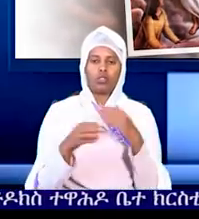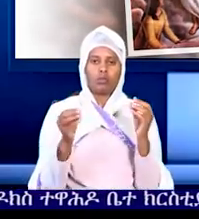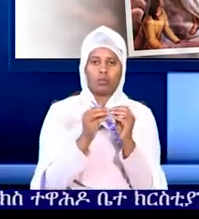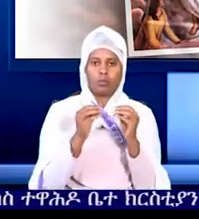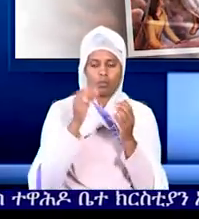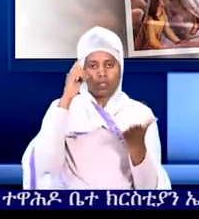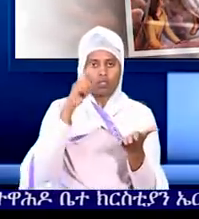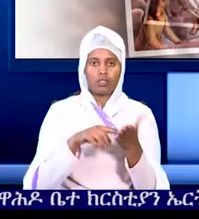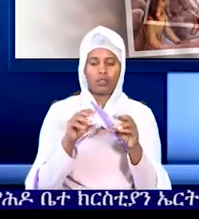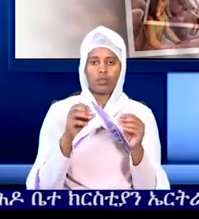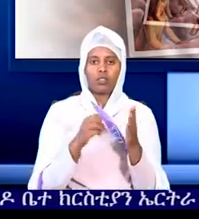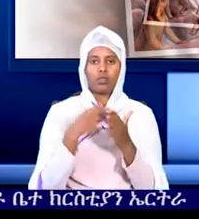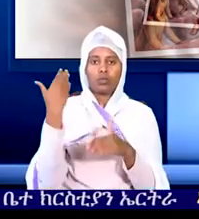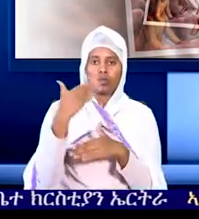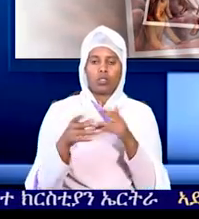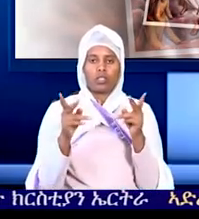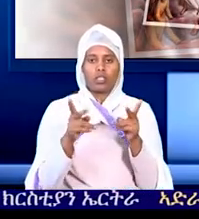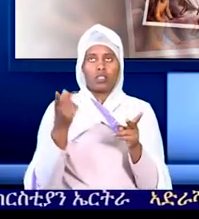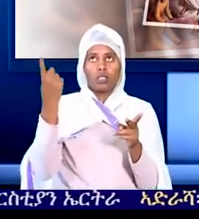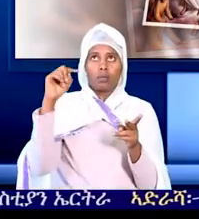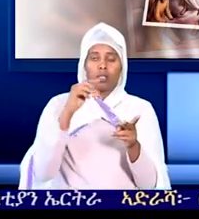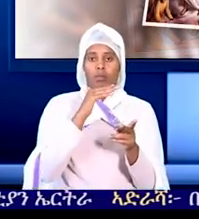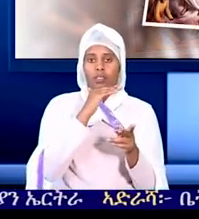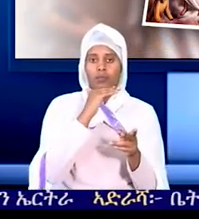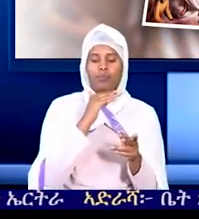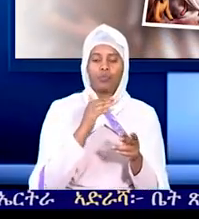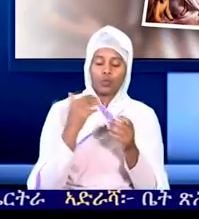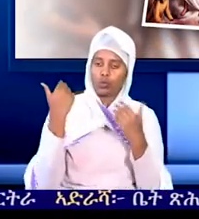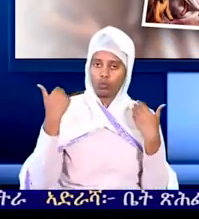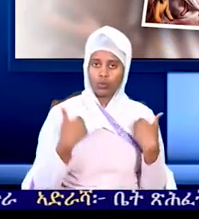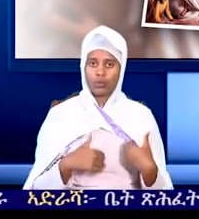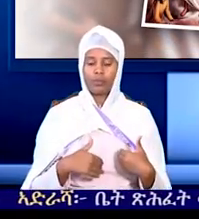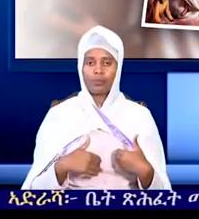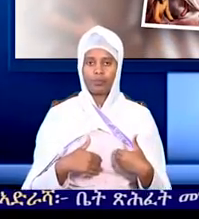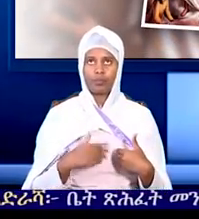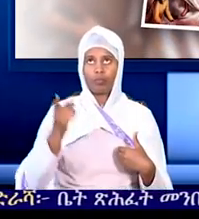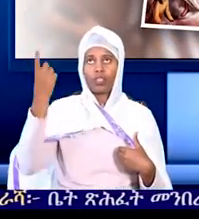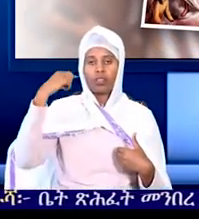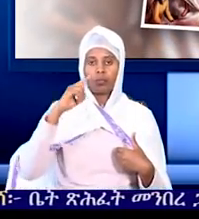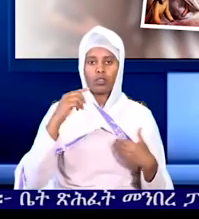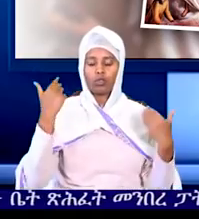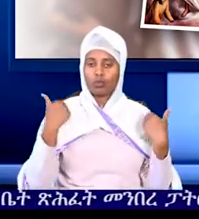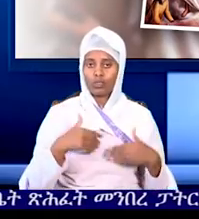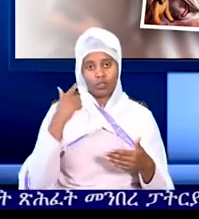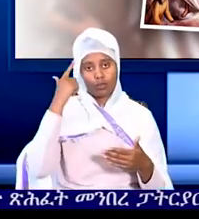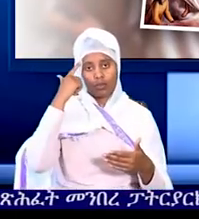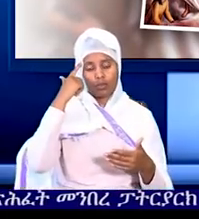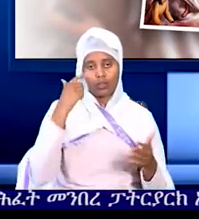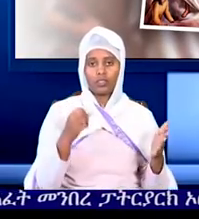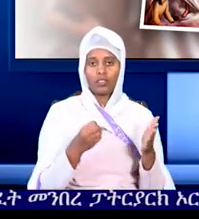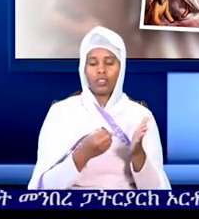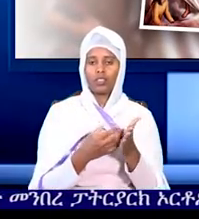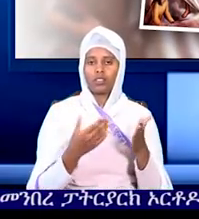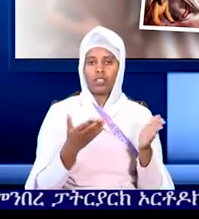قل فاتسامو سلاد فاتساموا غويتا دا اكل نموت غويتا دا